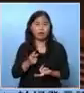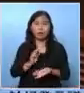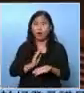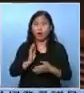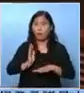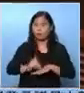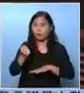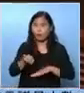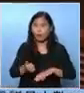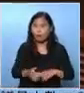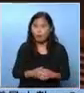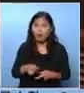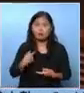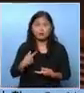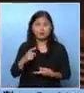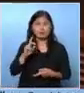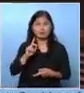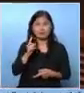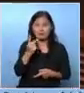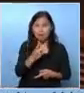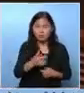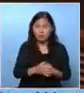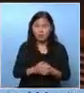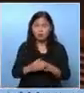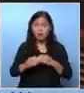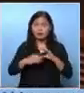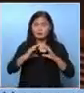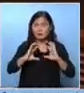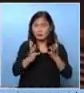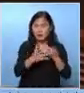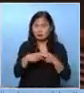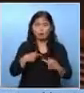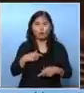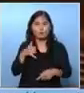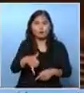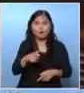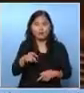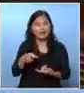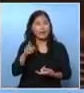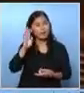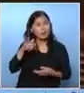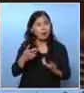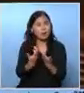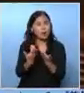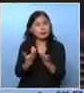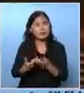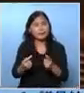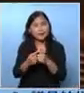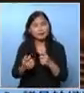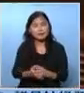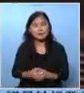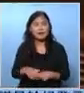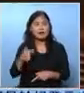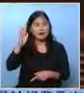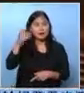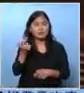兩個建制派喺度，我就衝落嚟諗住幫佢點，等多啲人聽到佢嘅發言嘛。跟住不過我落到